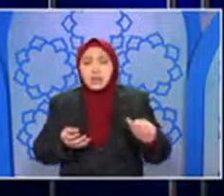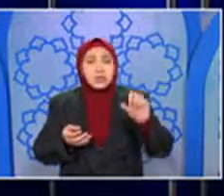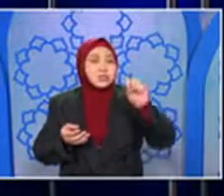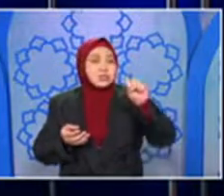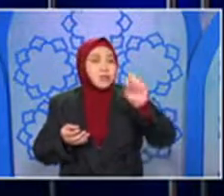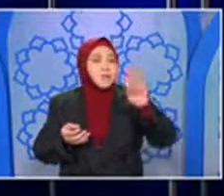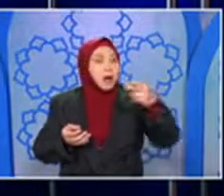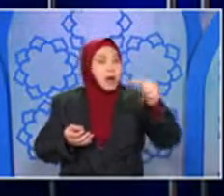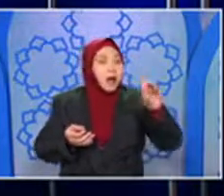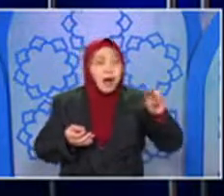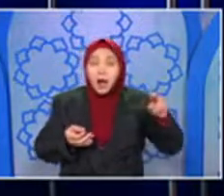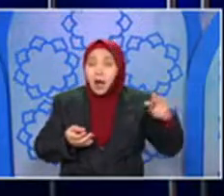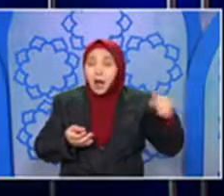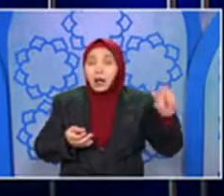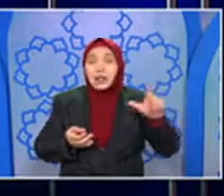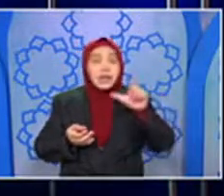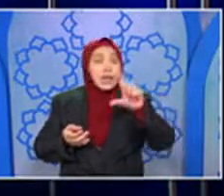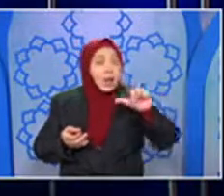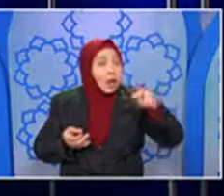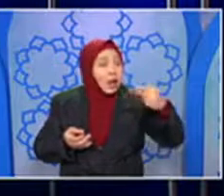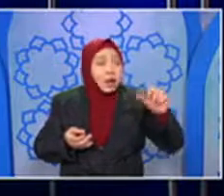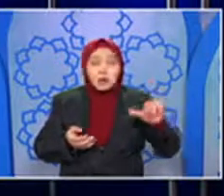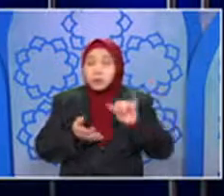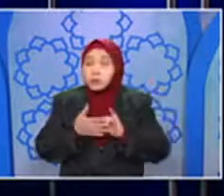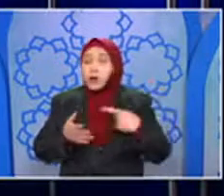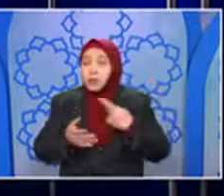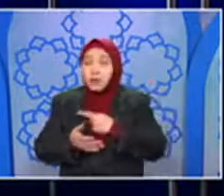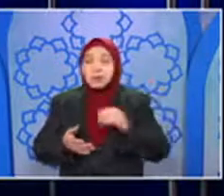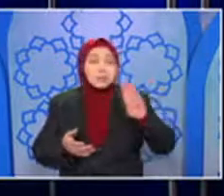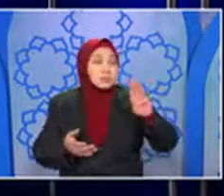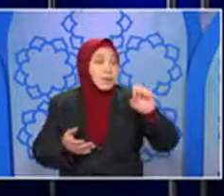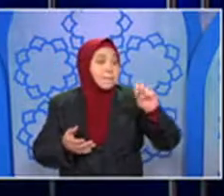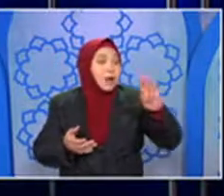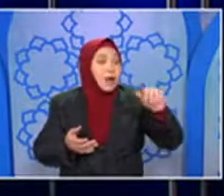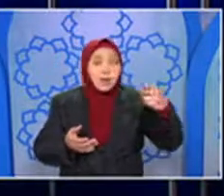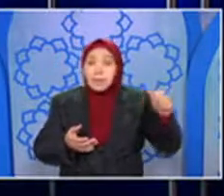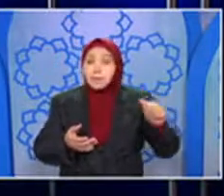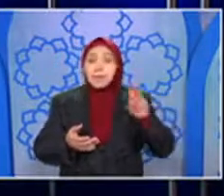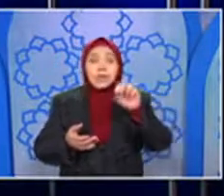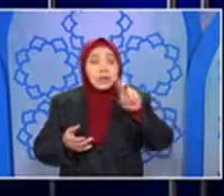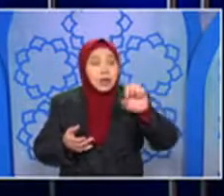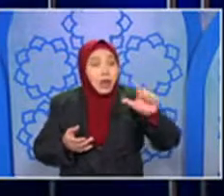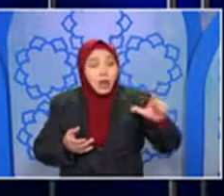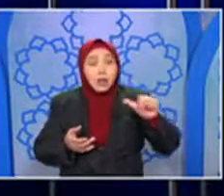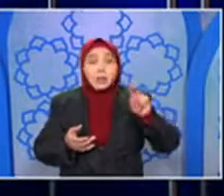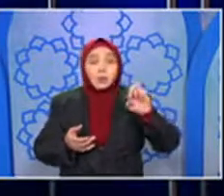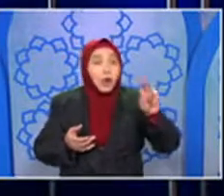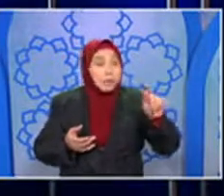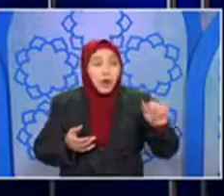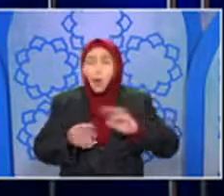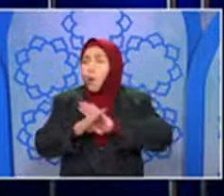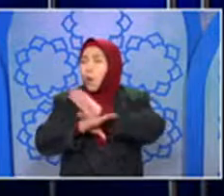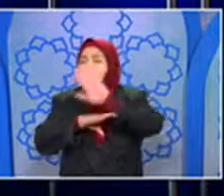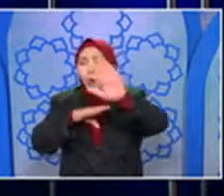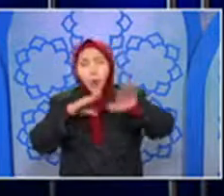Subbahalillahi ma fis samawati wa ma fil ard. Minta maaf saya. Subbahalillahi ma fis samawati wal ard. Segala